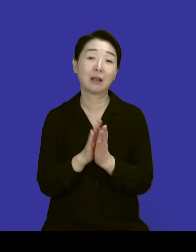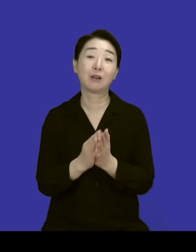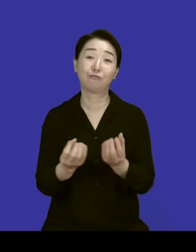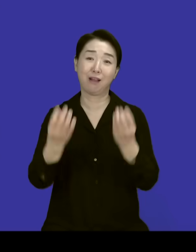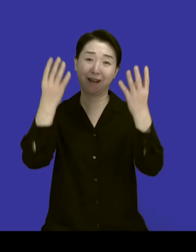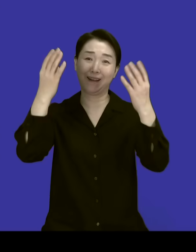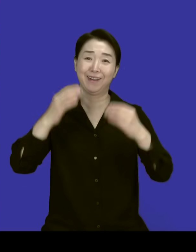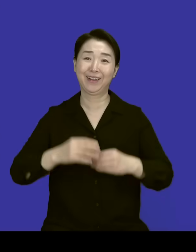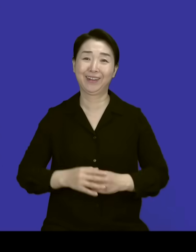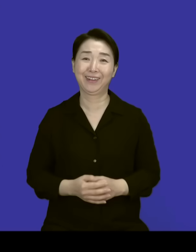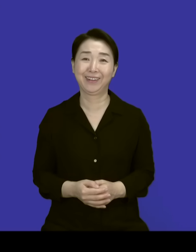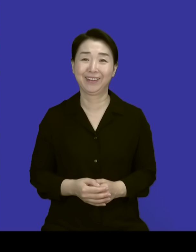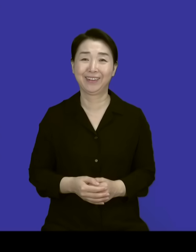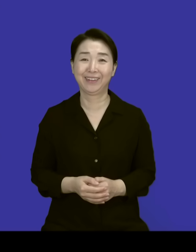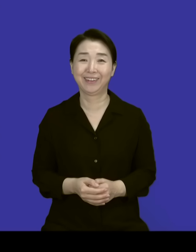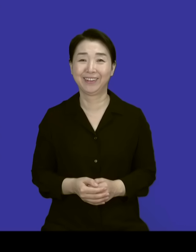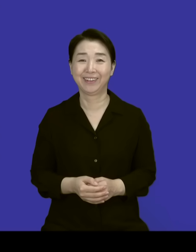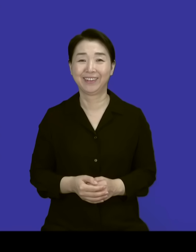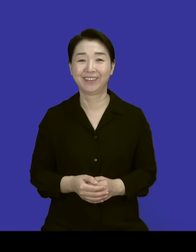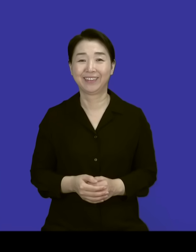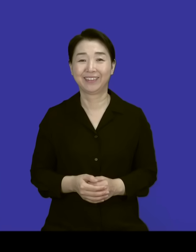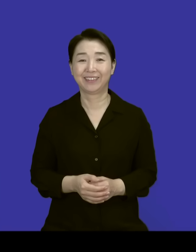할렐루야 나왔죠.